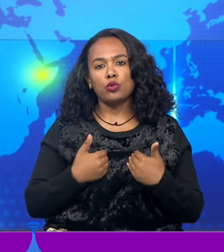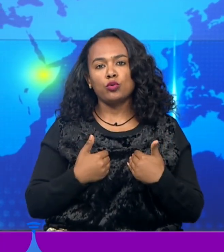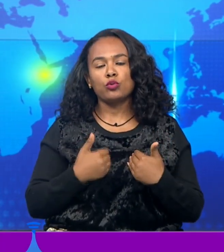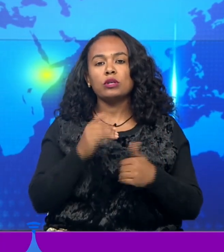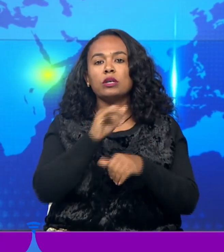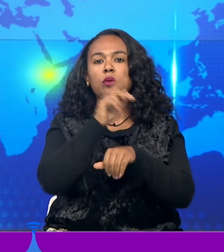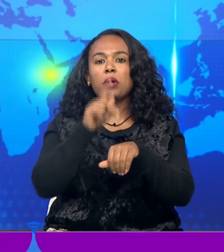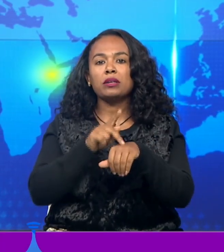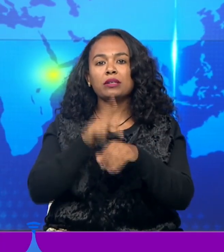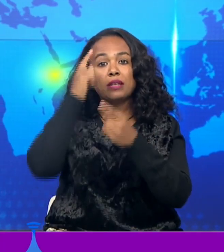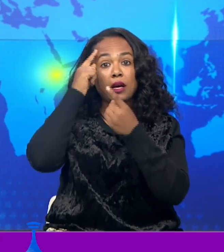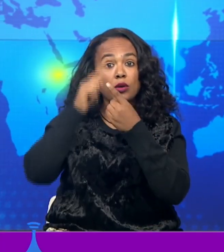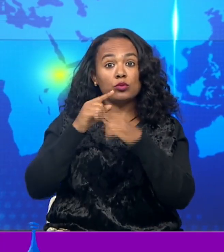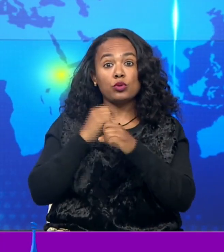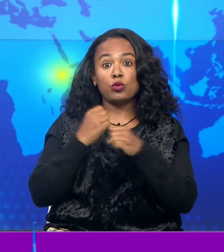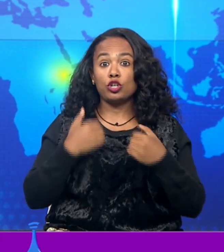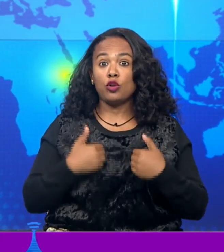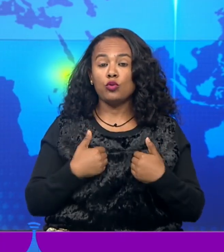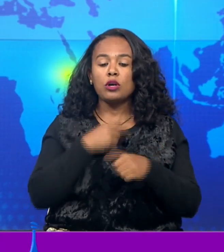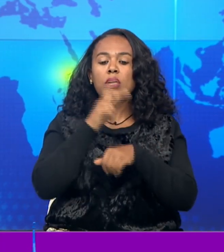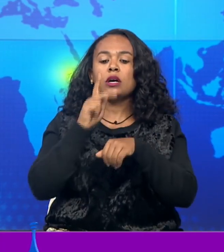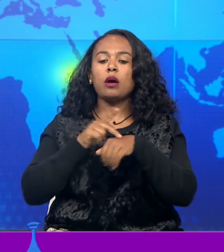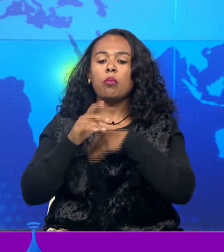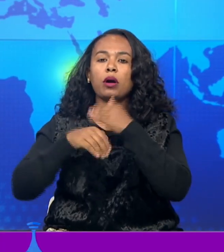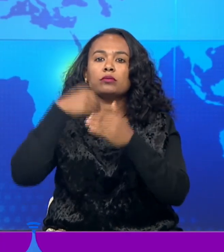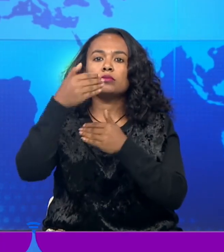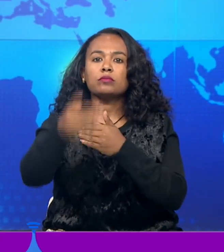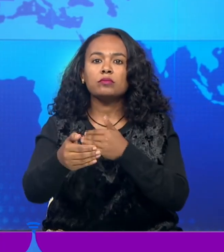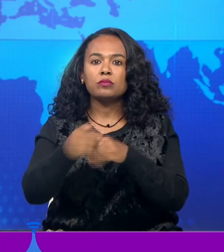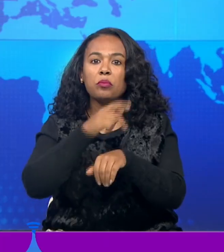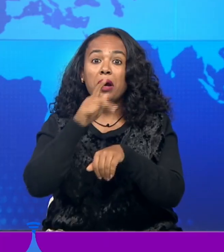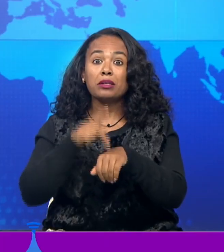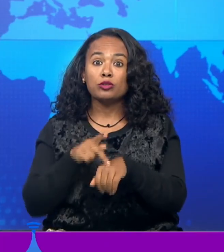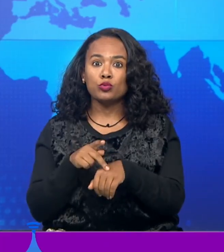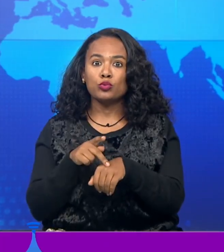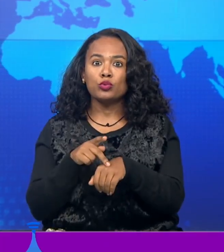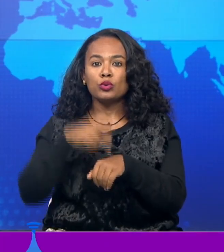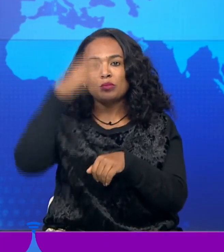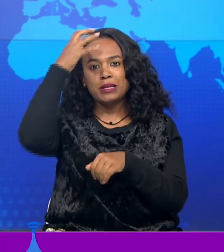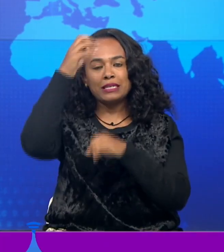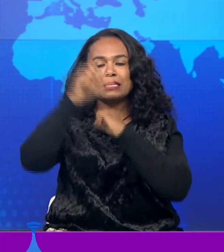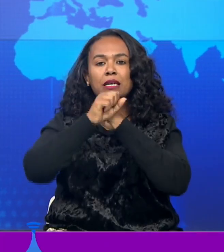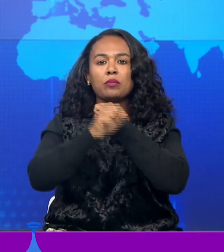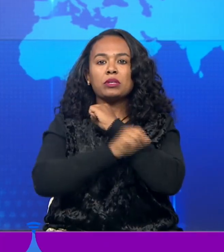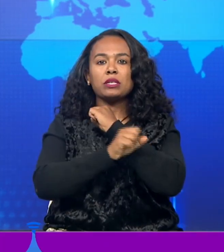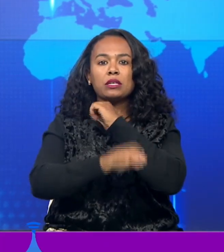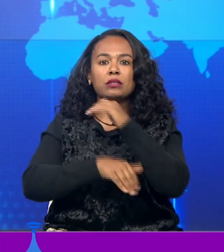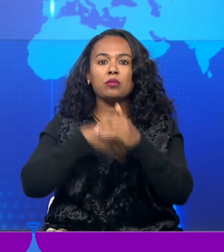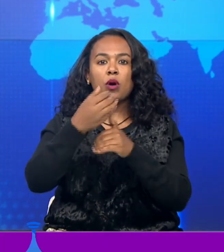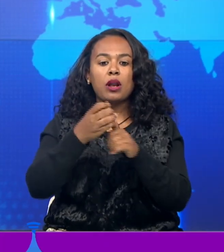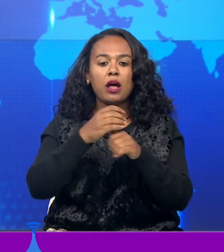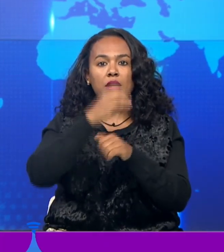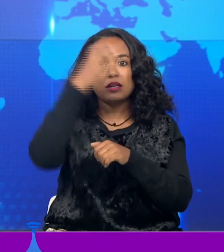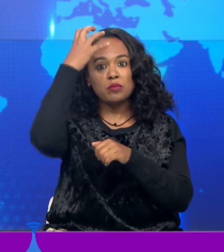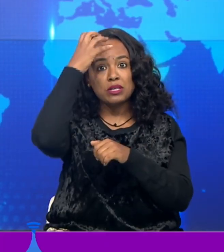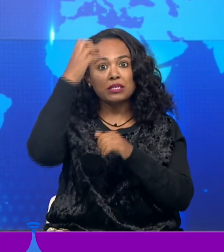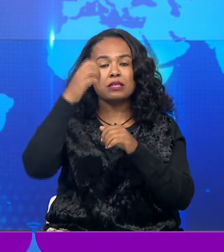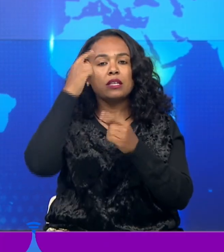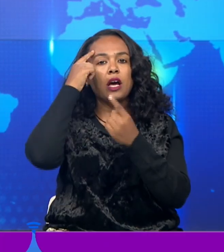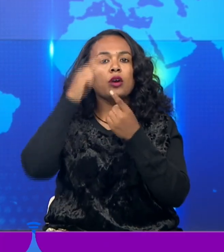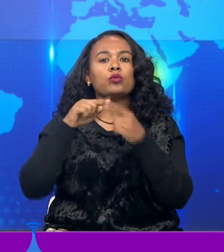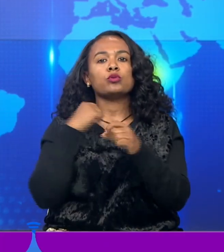ፓርቲ የታቀዱ ስራዎች አሉ። ከፓርቲ ባሻገር ደግሞ ከፓርቲው መንግስት ከመሰረተ በኋላ እንደ መንግስት ደግሞ የሚታቀዱ ስራዎች